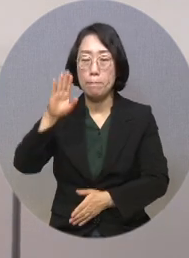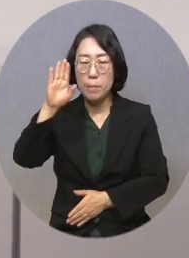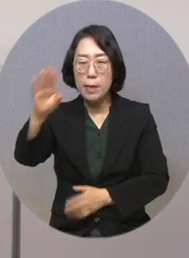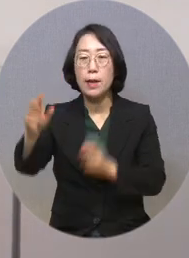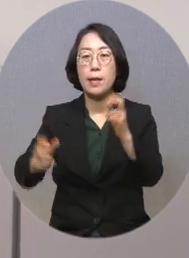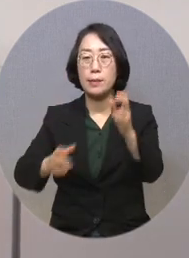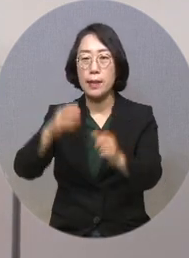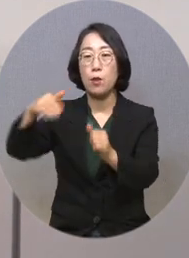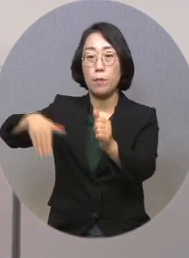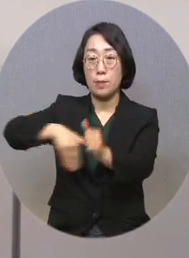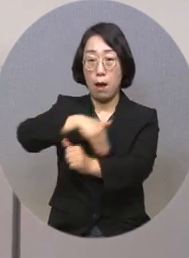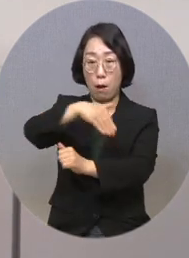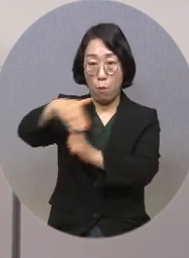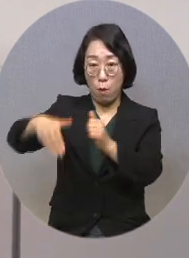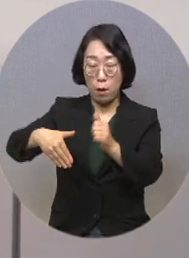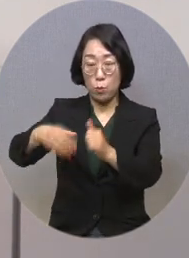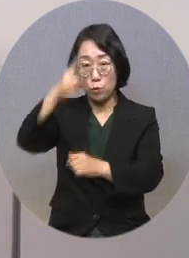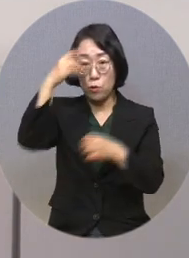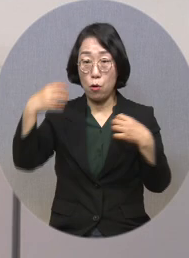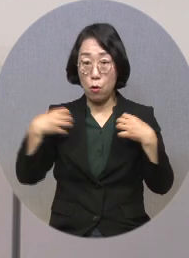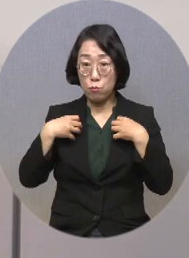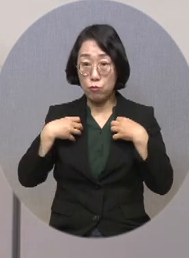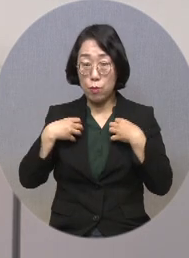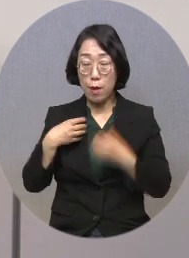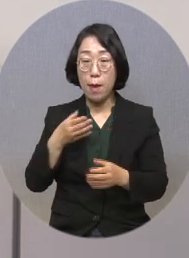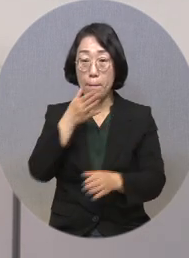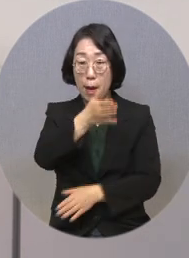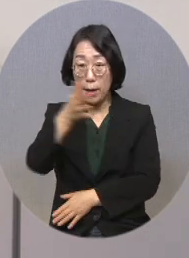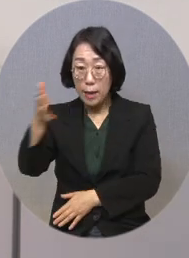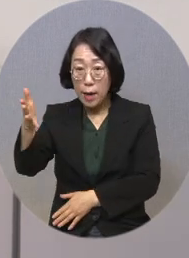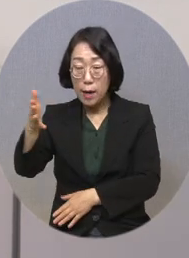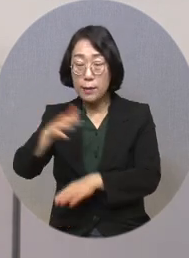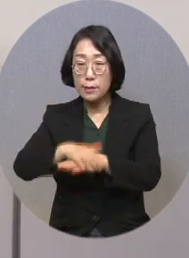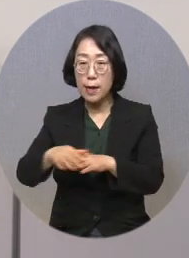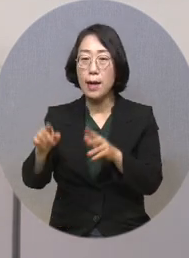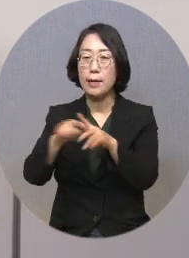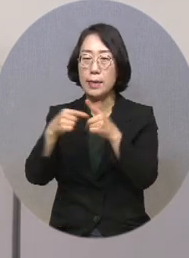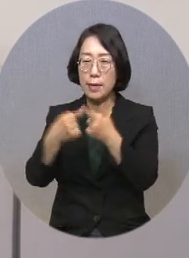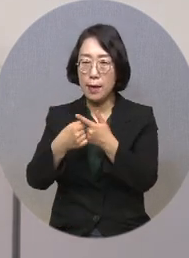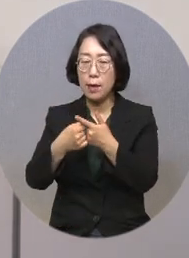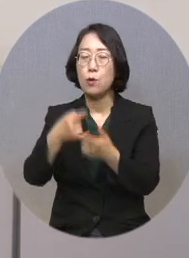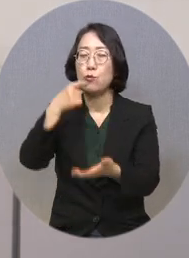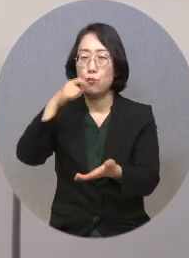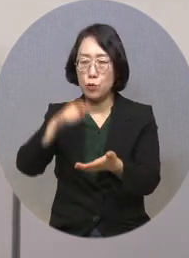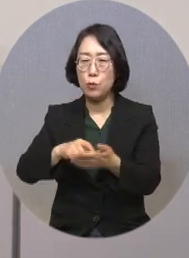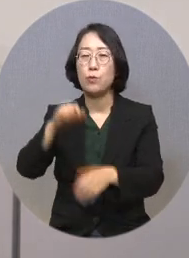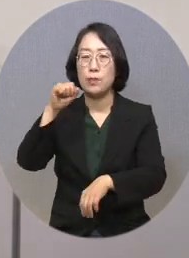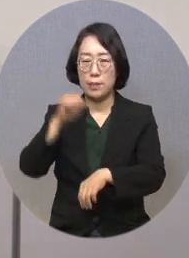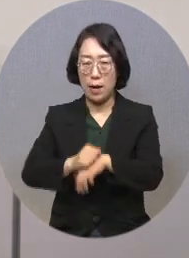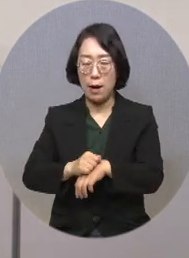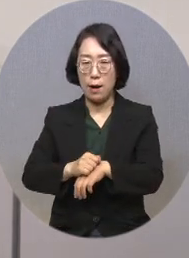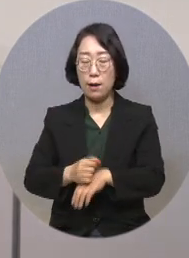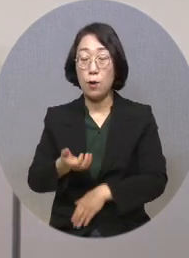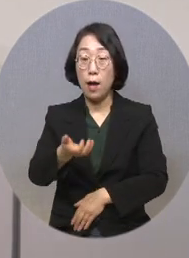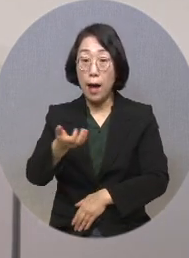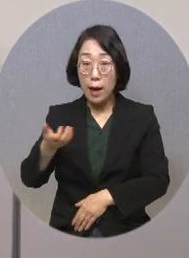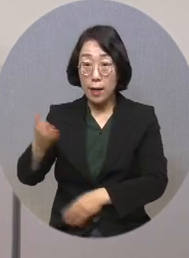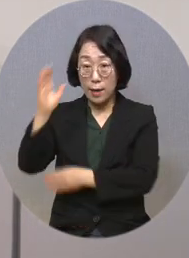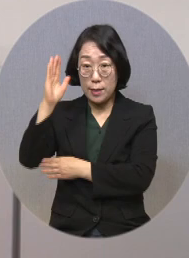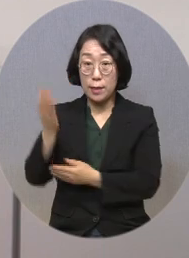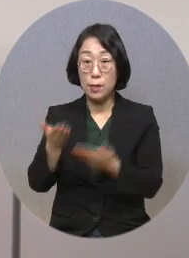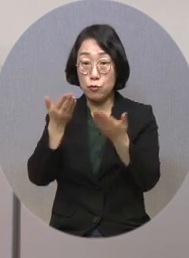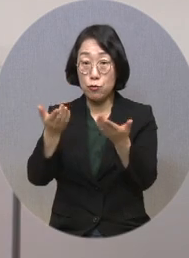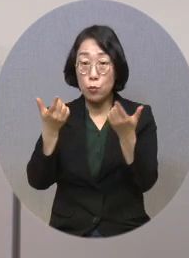또는 정부의 산업 정책 방향을 누구보다 잘 이해하고 있습니다. 앞서 소개한 것처럼